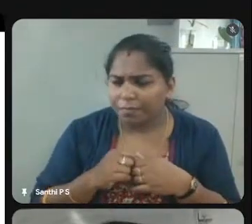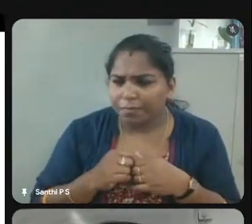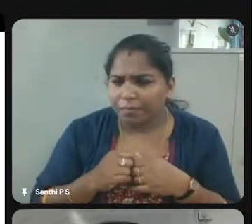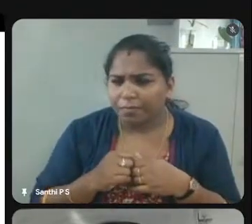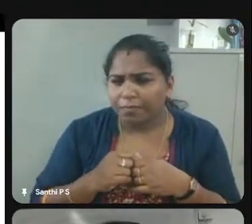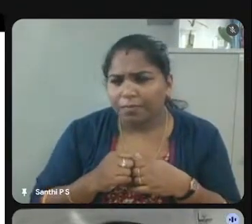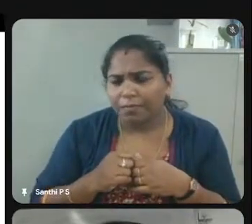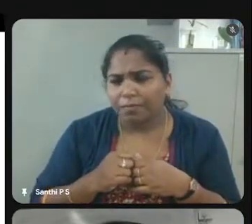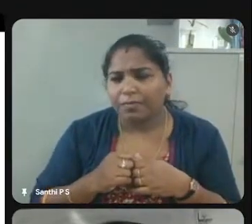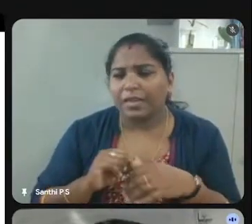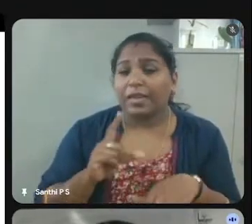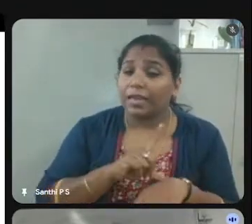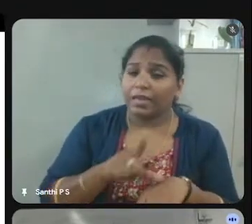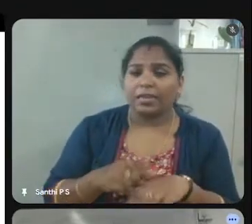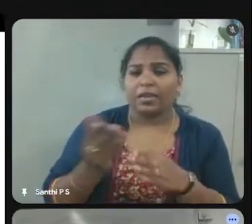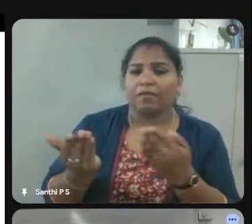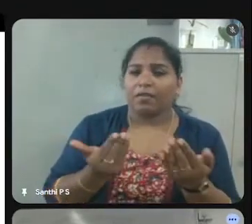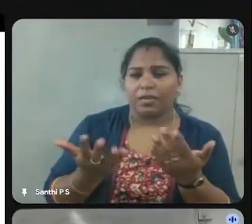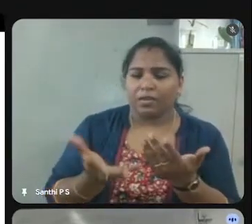അവർക്ക് ലേറ്റ് ആയിട്ടാണ് കുട്ടികളെ കിട്ടിയത്.